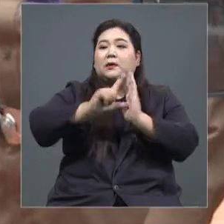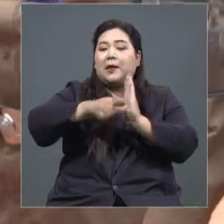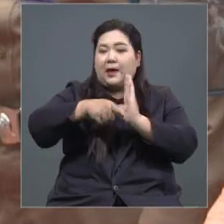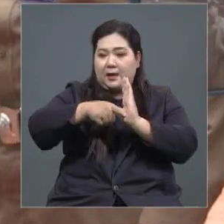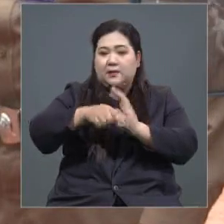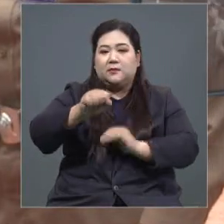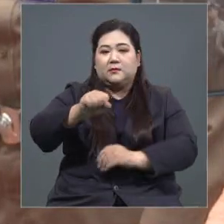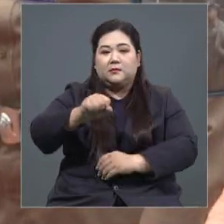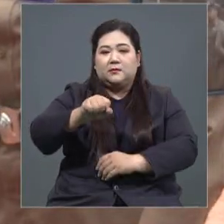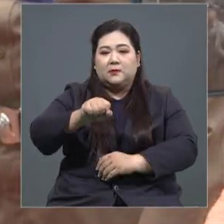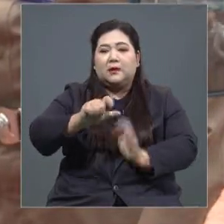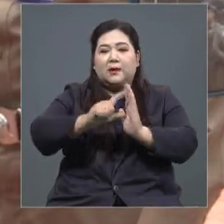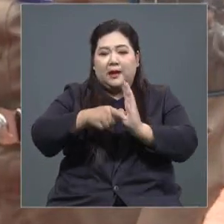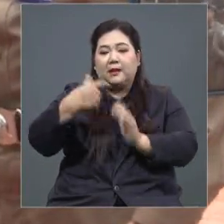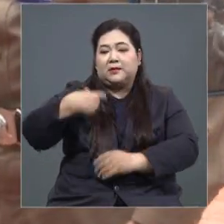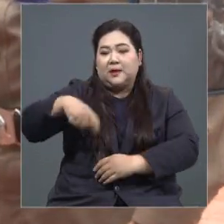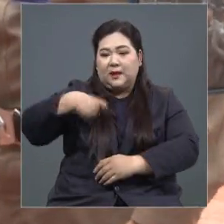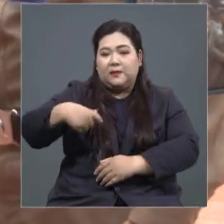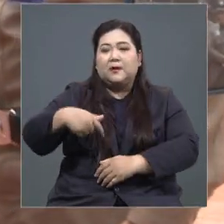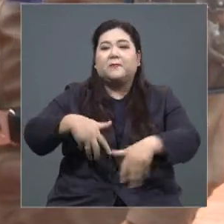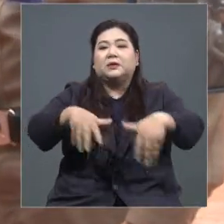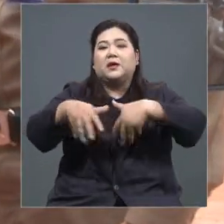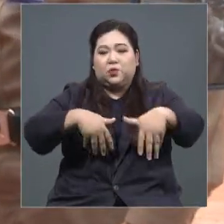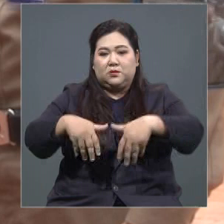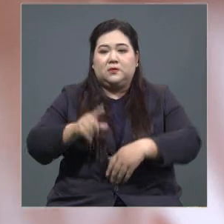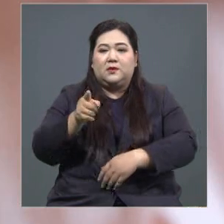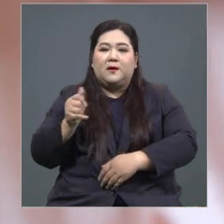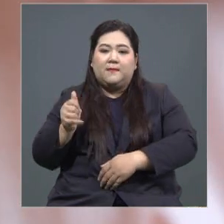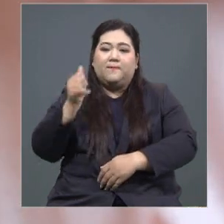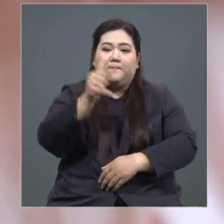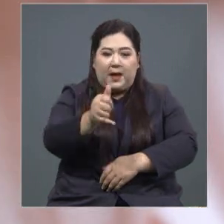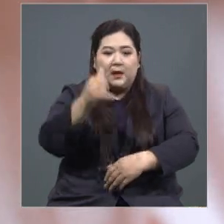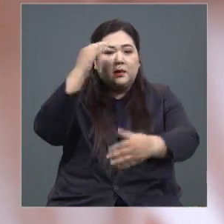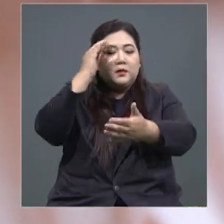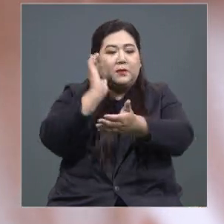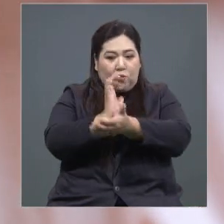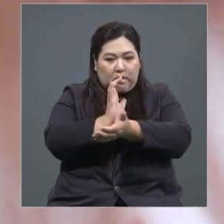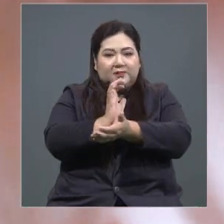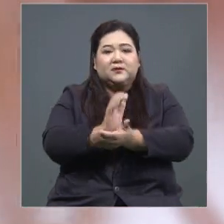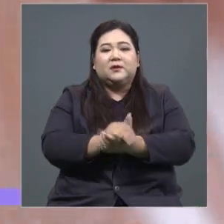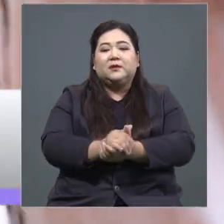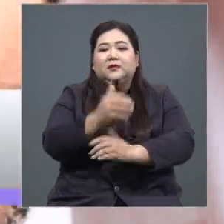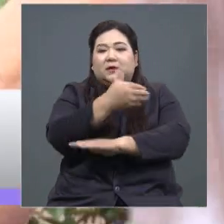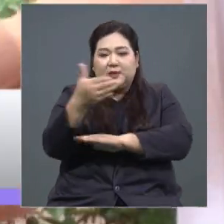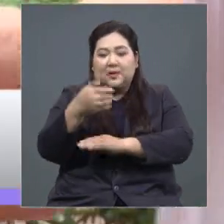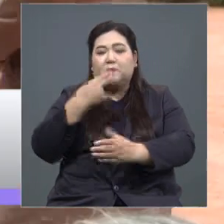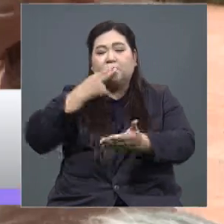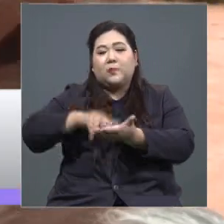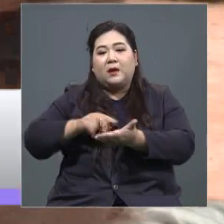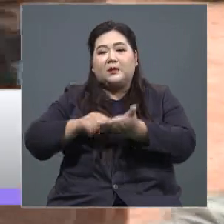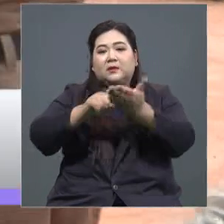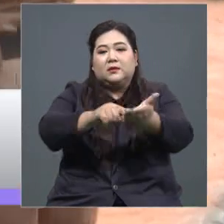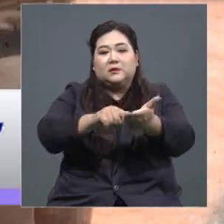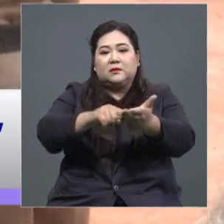ธิทีมงานทนายประชาชนนะคะวันนี้ค่ะเดินทางไปที่สำนักงานตำรวจแห่งชาติค่ะไปยื่นหนังสือถึงพลตำรวจเ